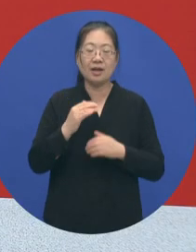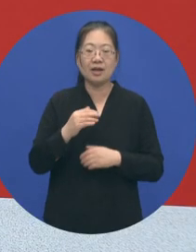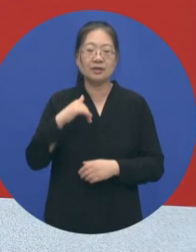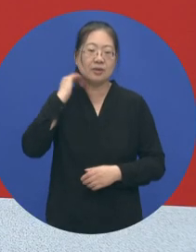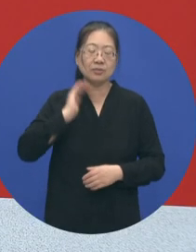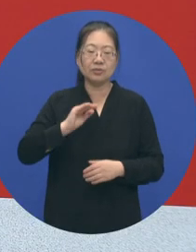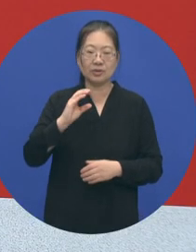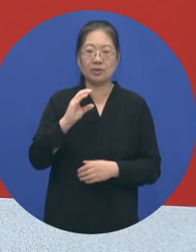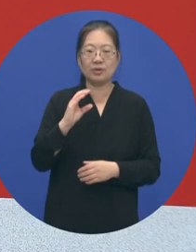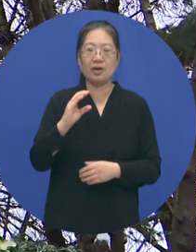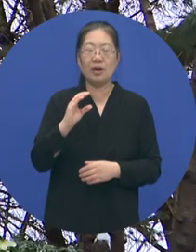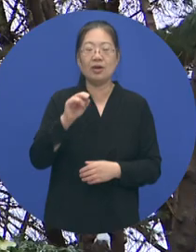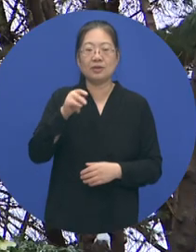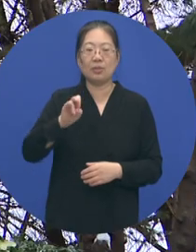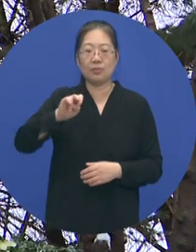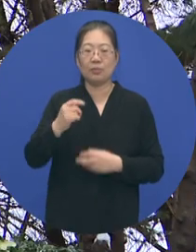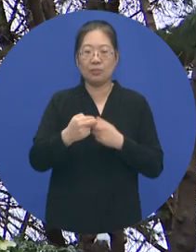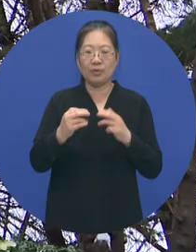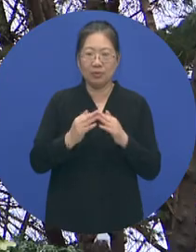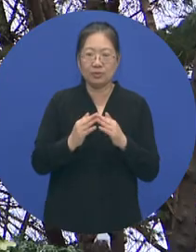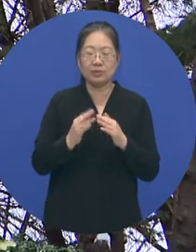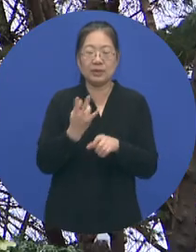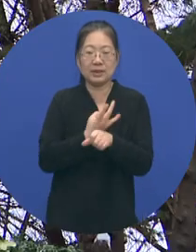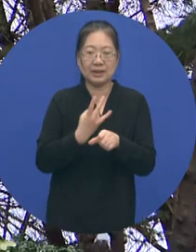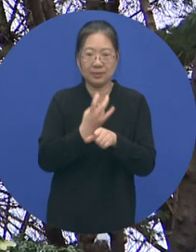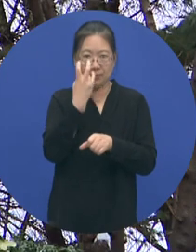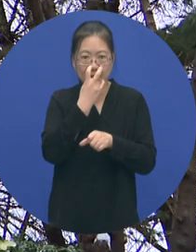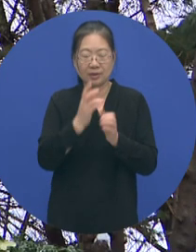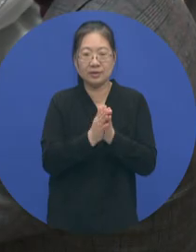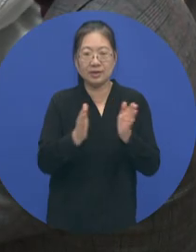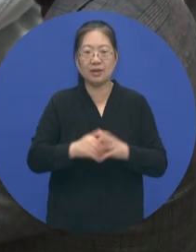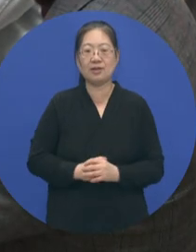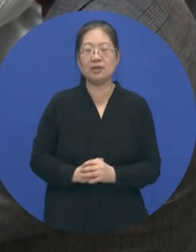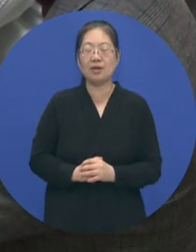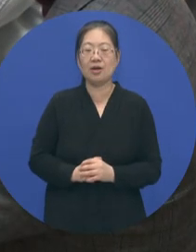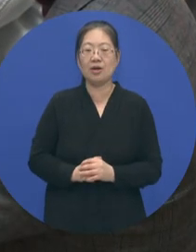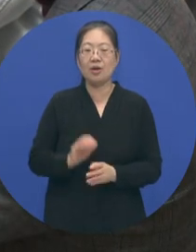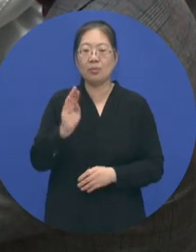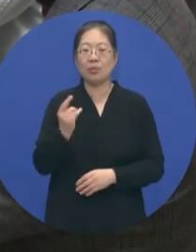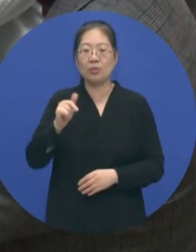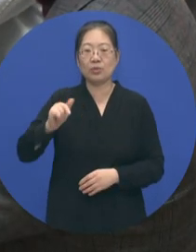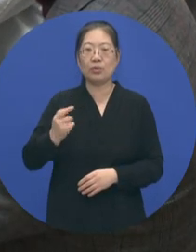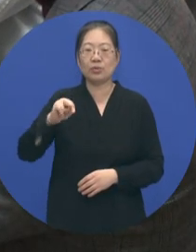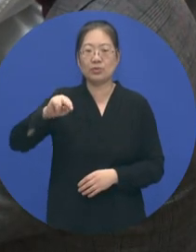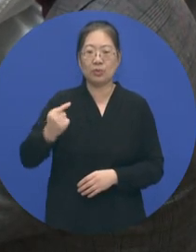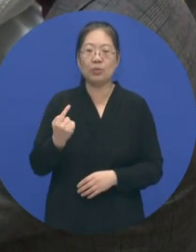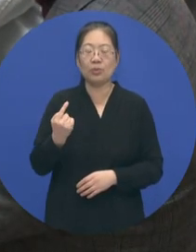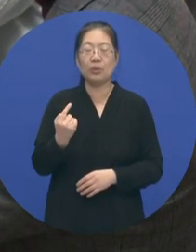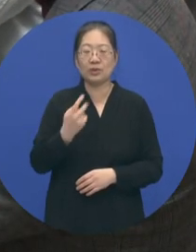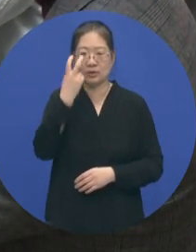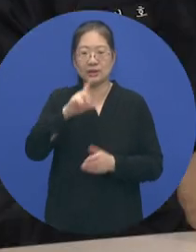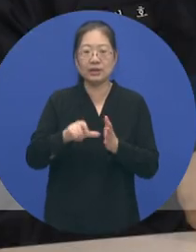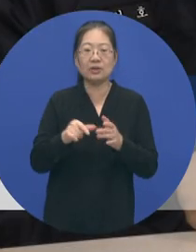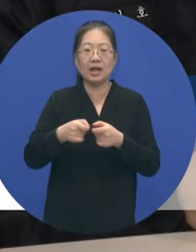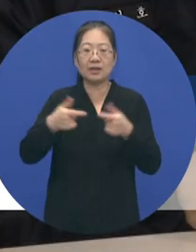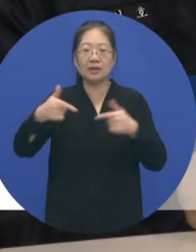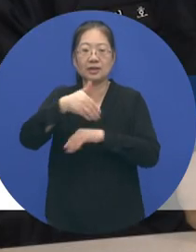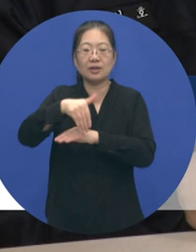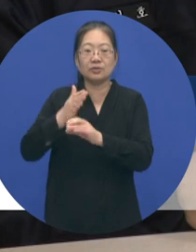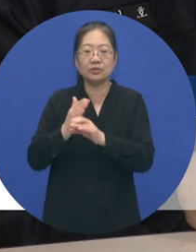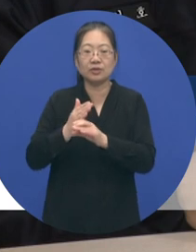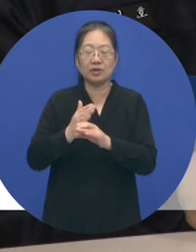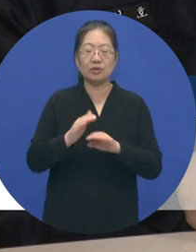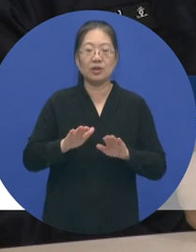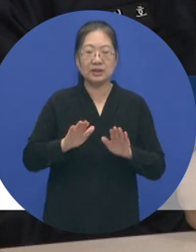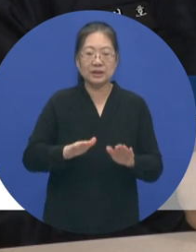24시간 중증외상환자진료체계에 들어갔습니다. 31개 시군 보건소 진료시간도 확대할 계획입니다. 초진상에서